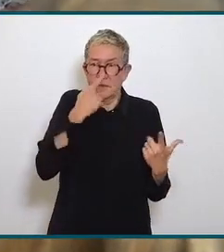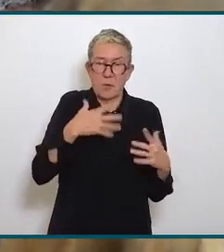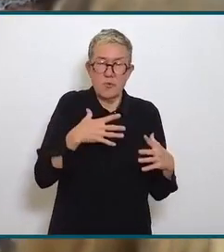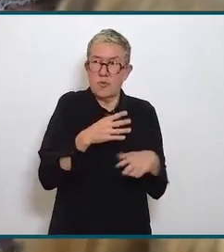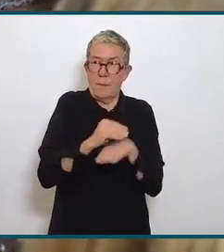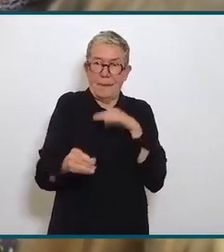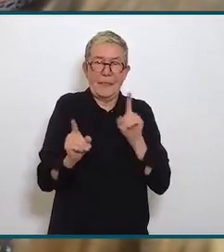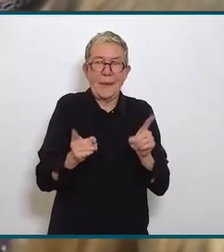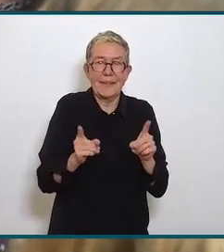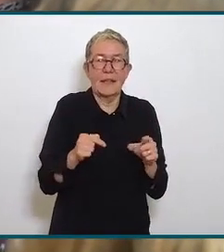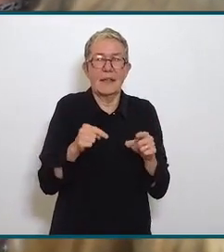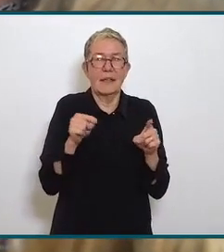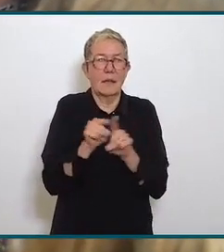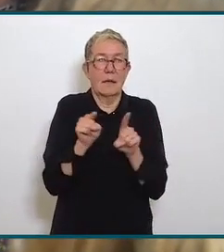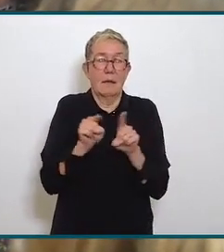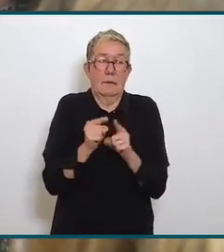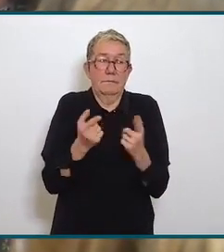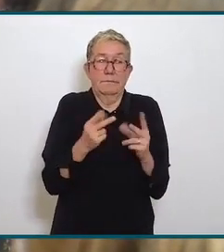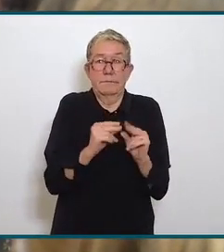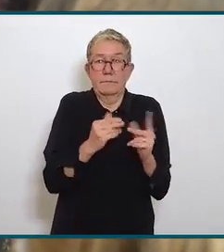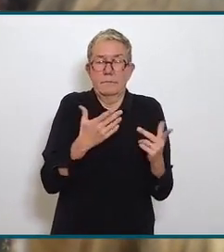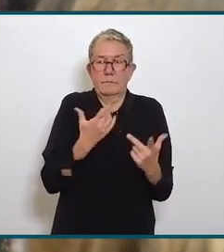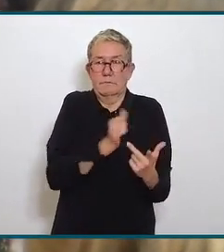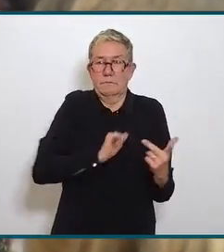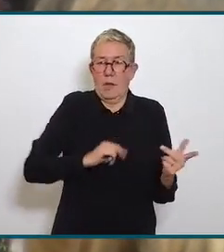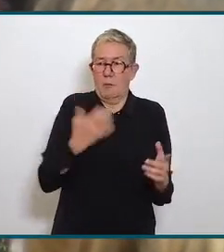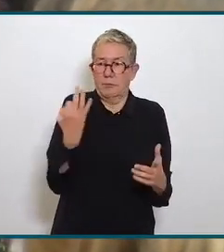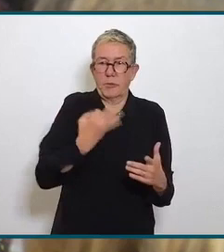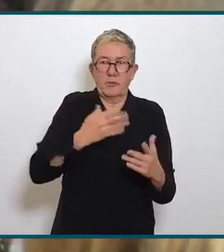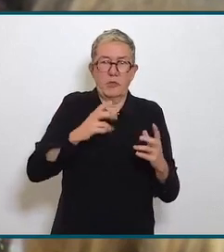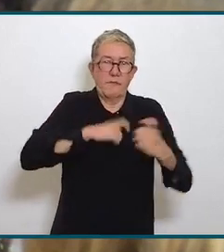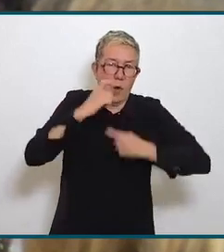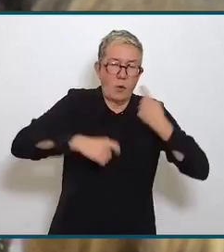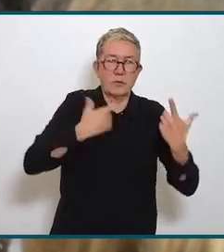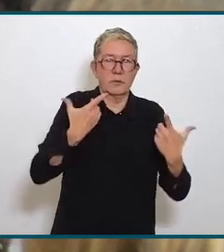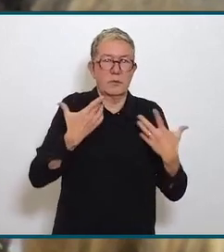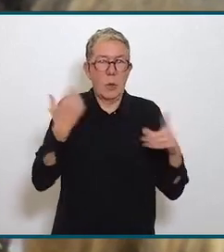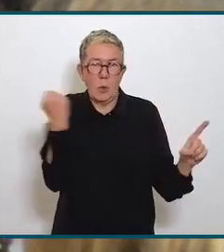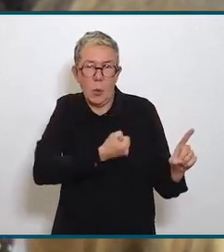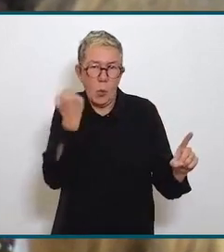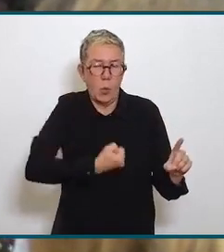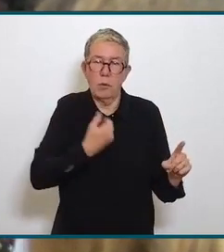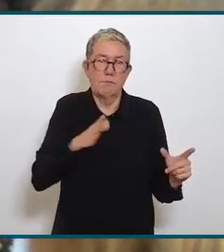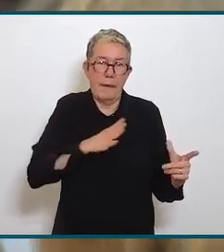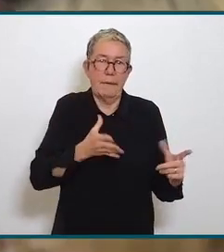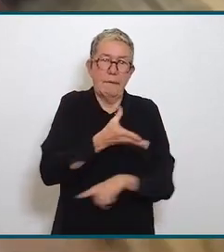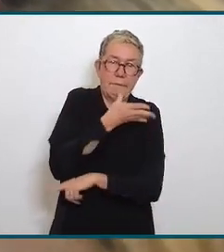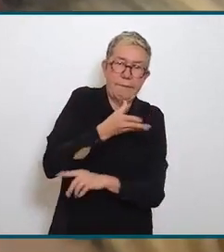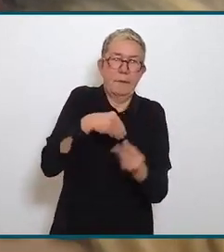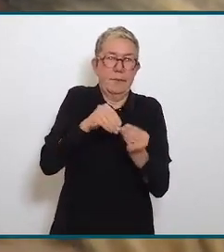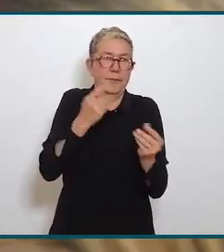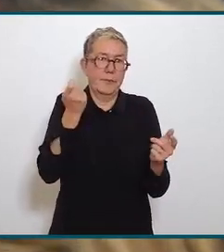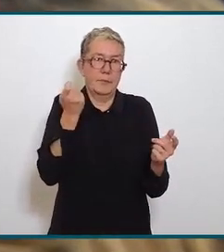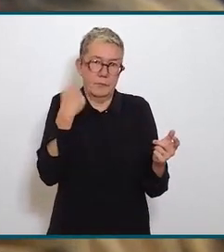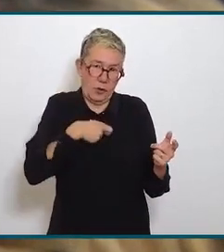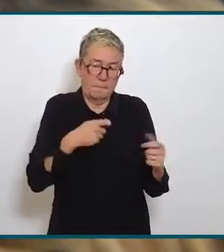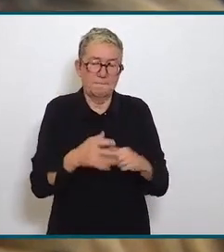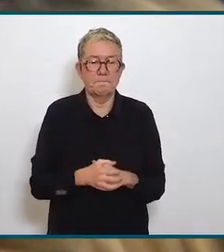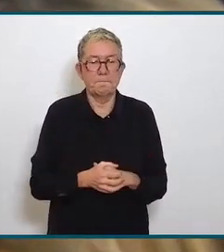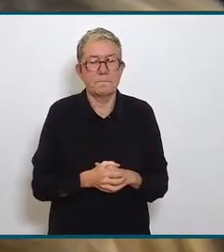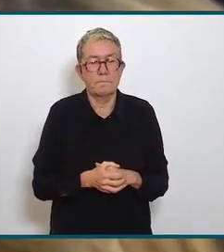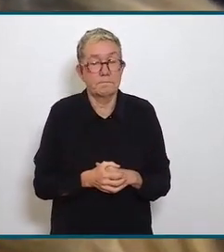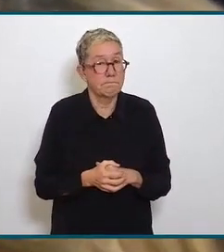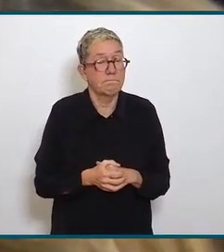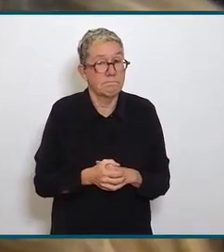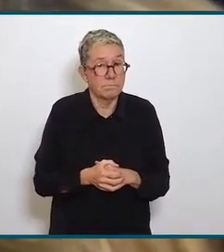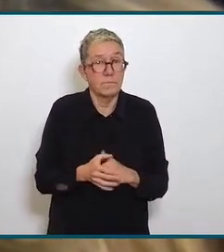part, et une explication au taux de violence des coups et blessures d'autre part. Et puisqu'il s'agit ici de ne